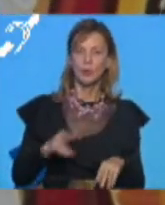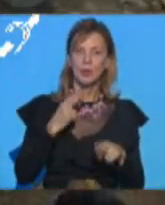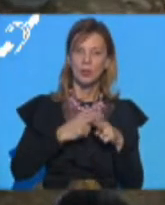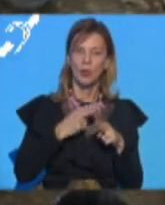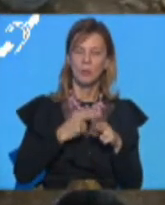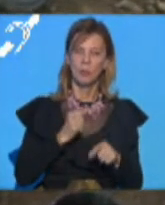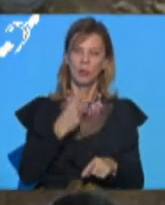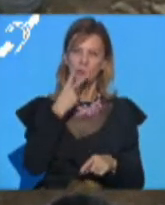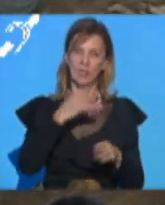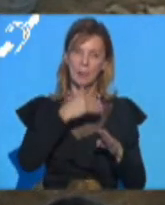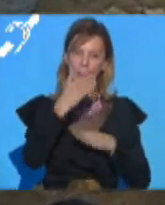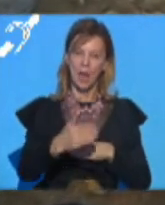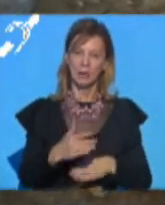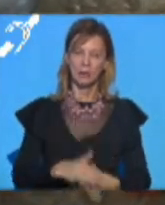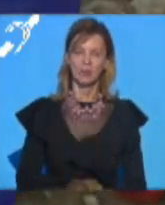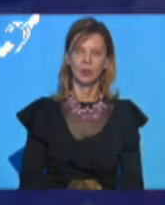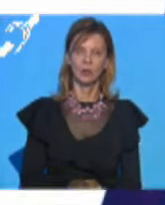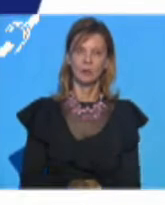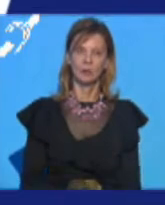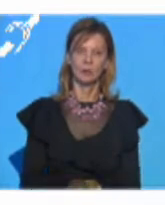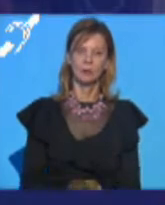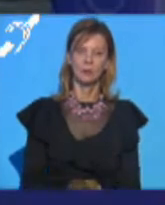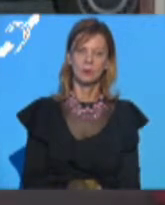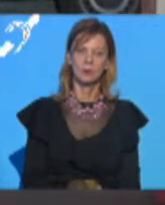Vă arătăm imagini în Telejurnal.